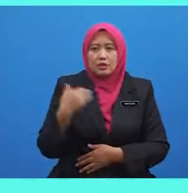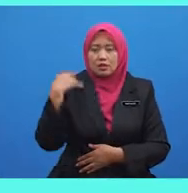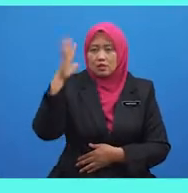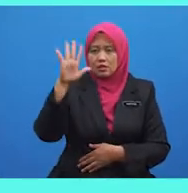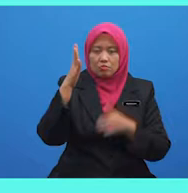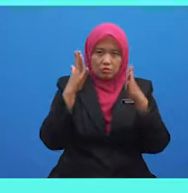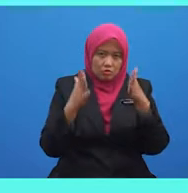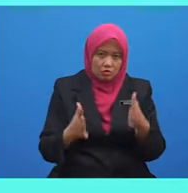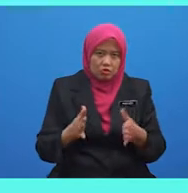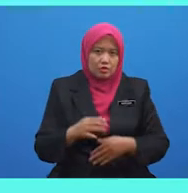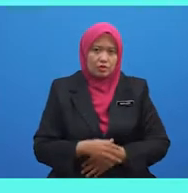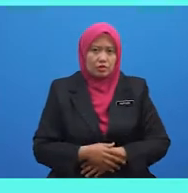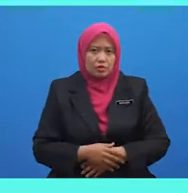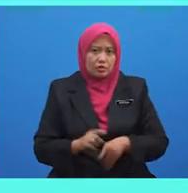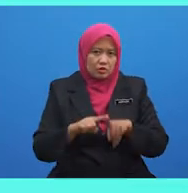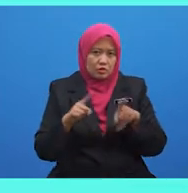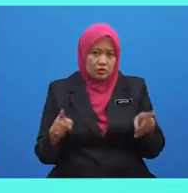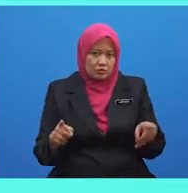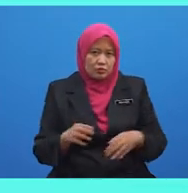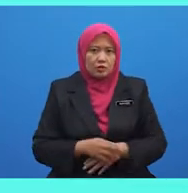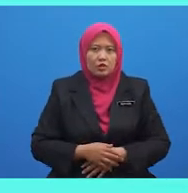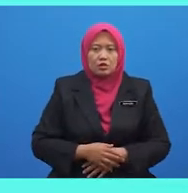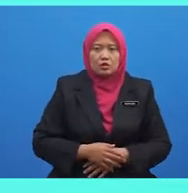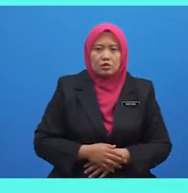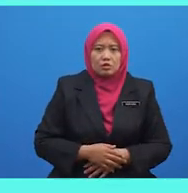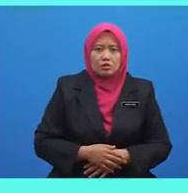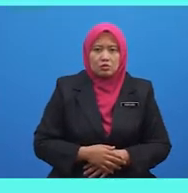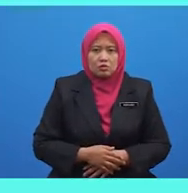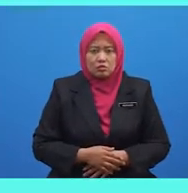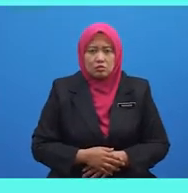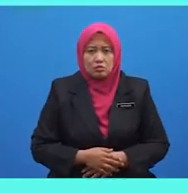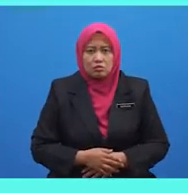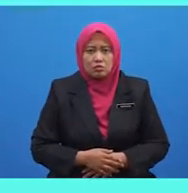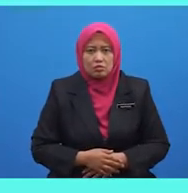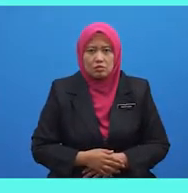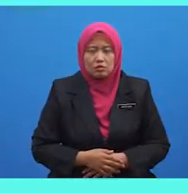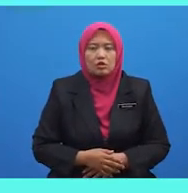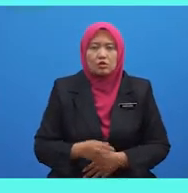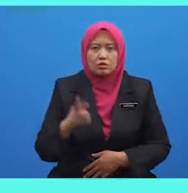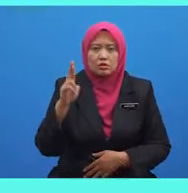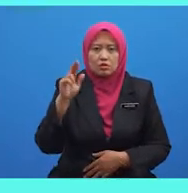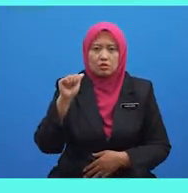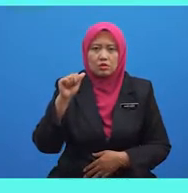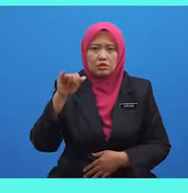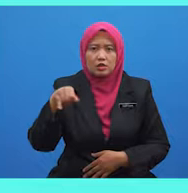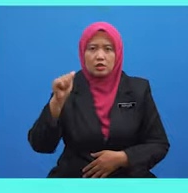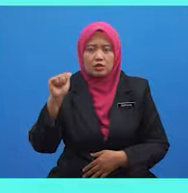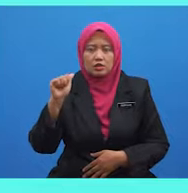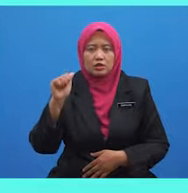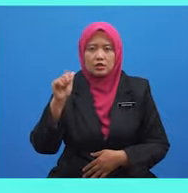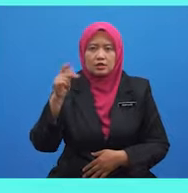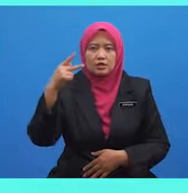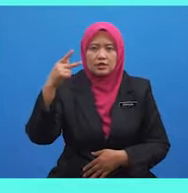Walau bagaimanapun, Raja Kecil berjaya dikalahkan pada 4 Oktober 1722. Raja